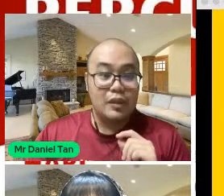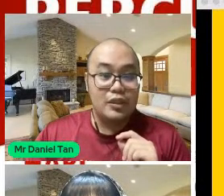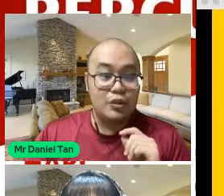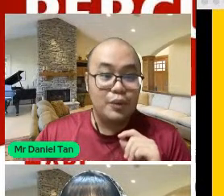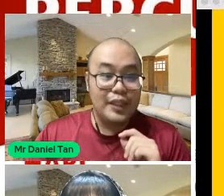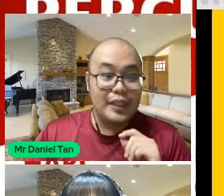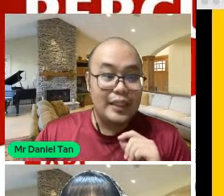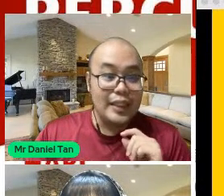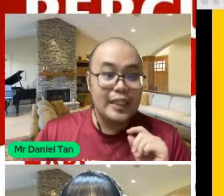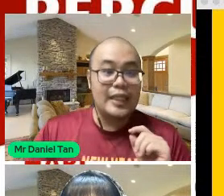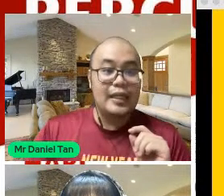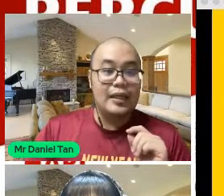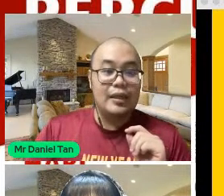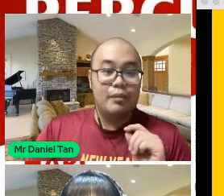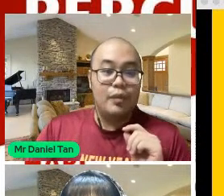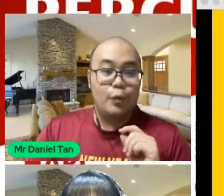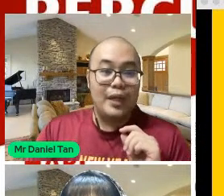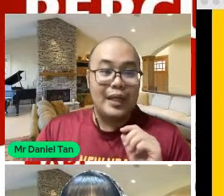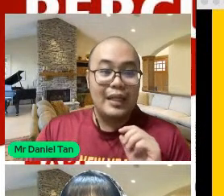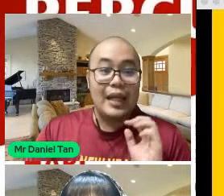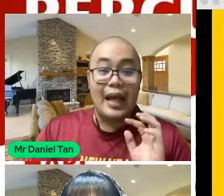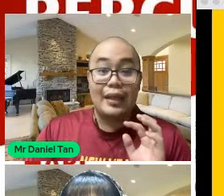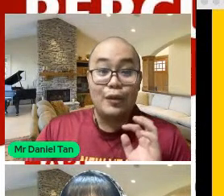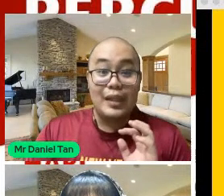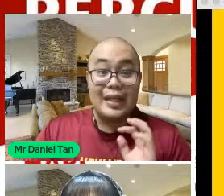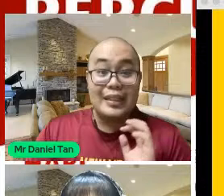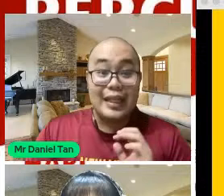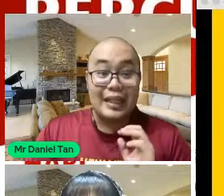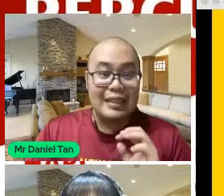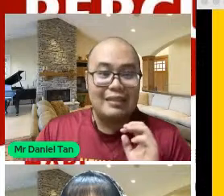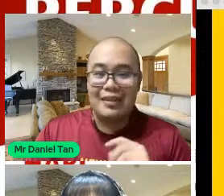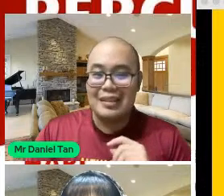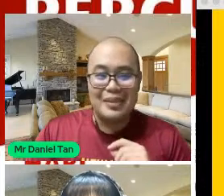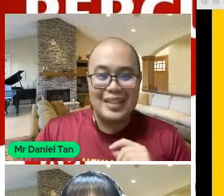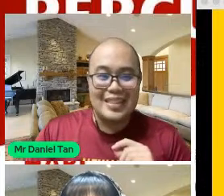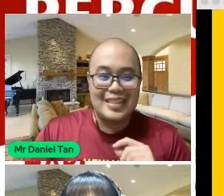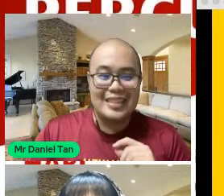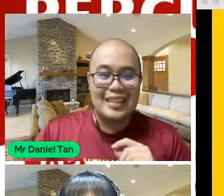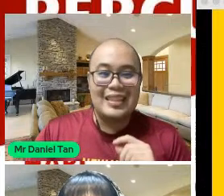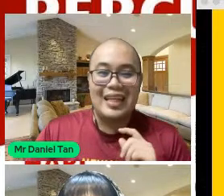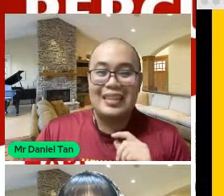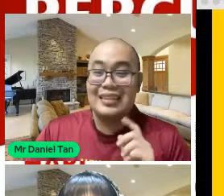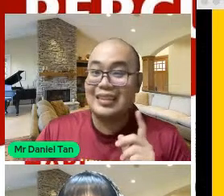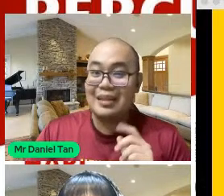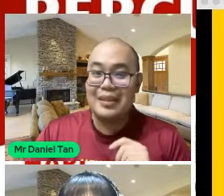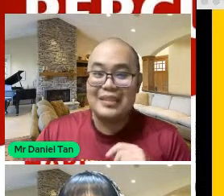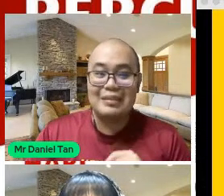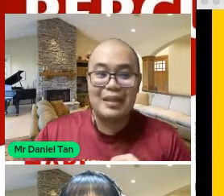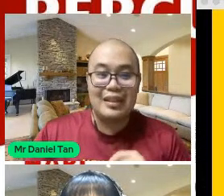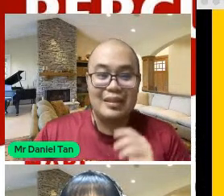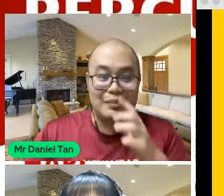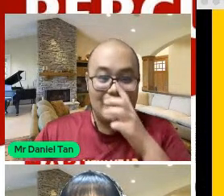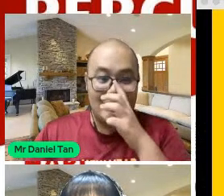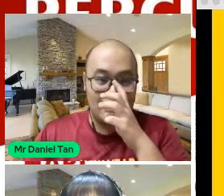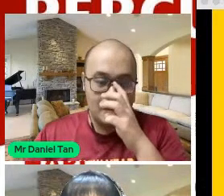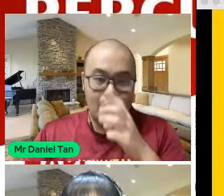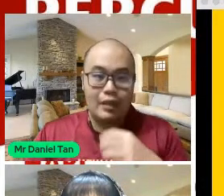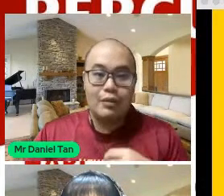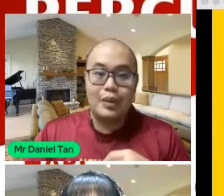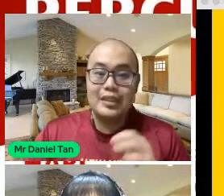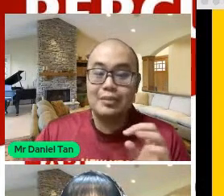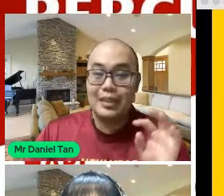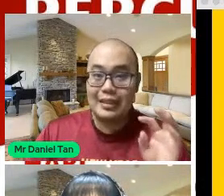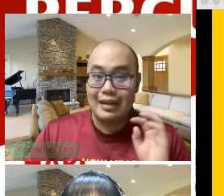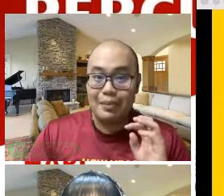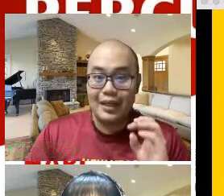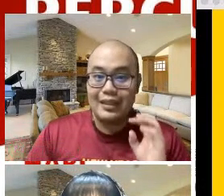dapat licongwe ini merupakan idola di hati rakyat Malaysia dan sikap dan semangat beliau